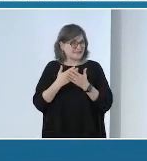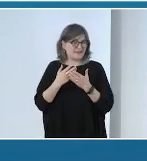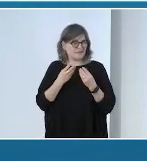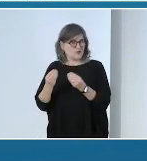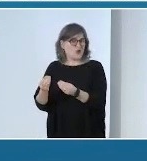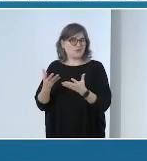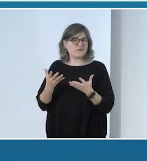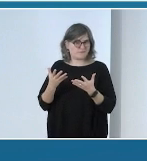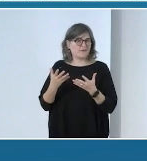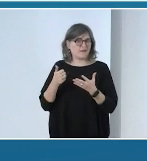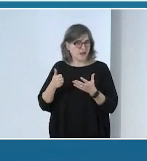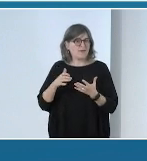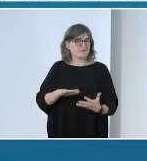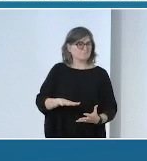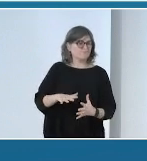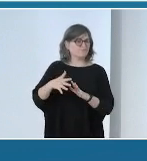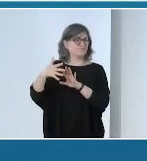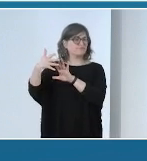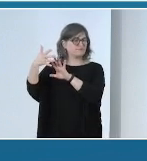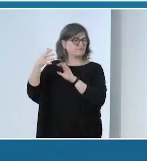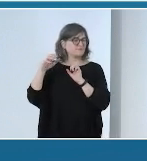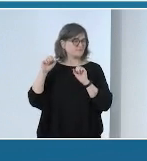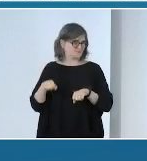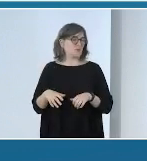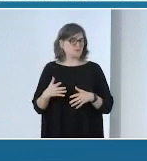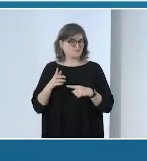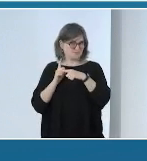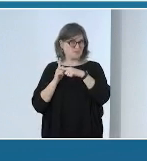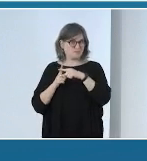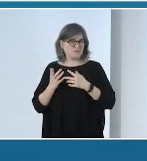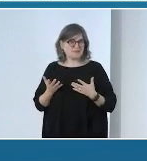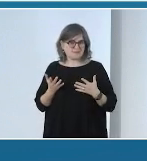joué dans le fait qu'elle a eu cette évolution très bonne, voilà,